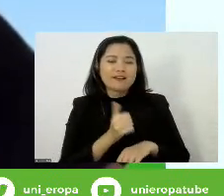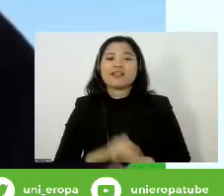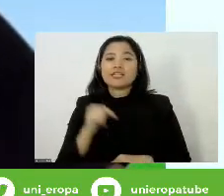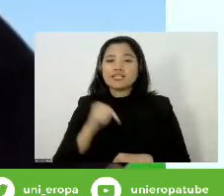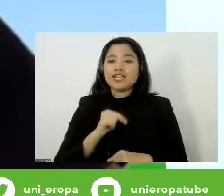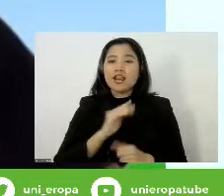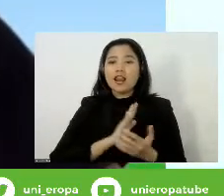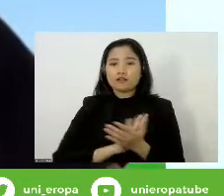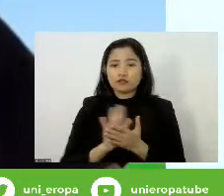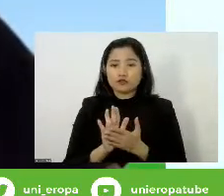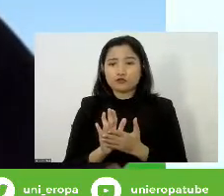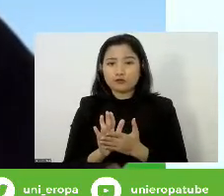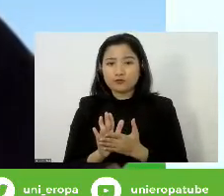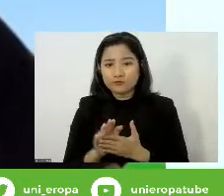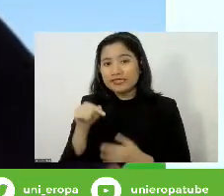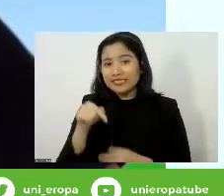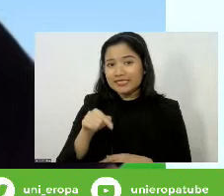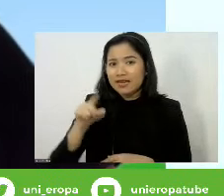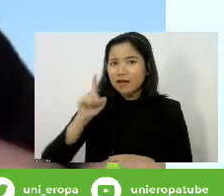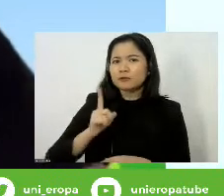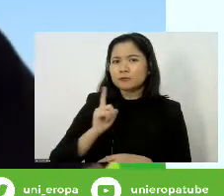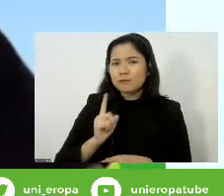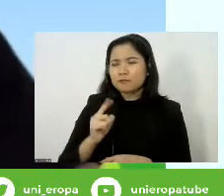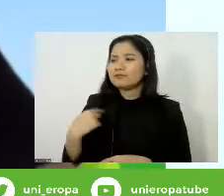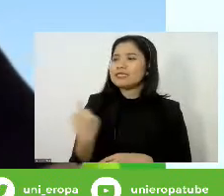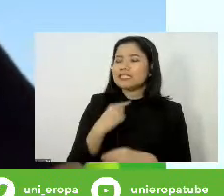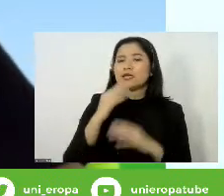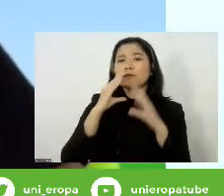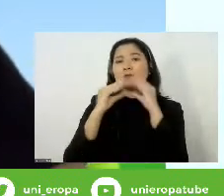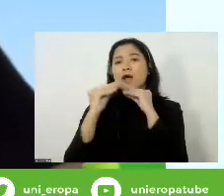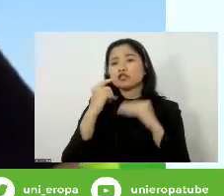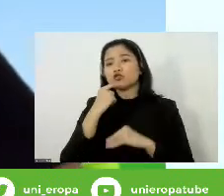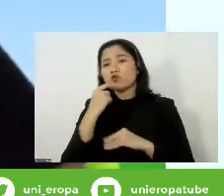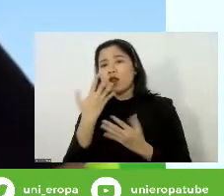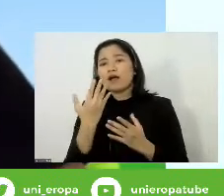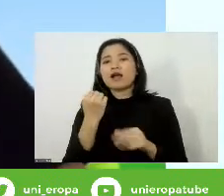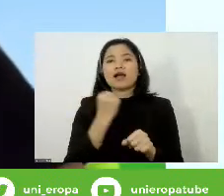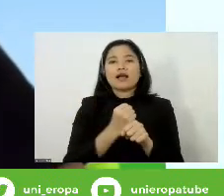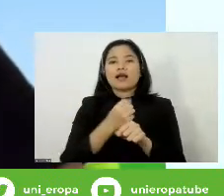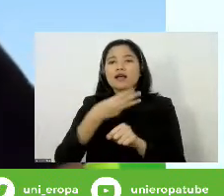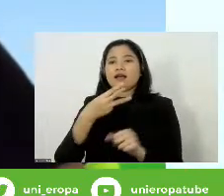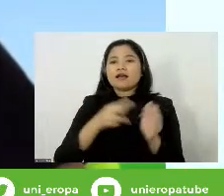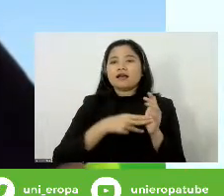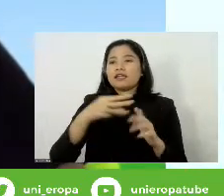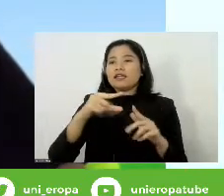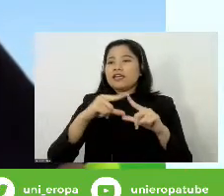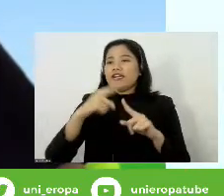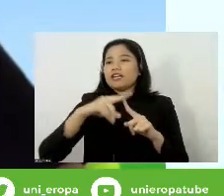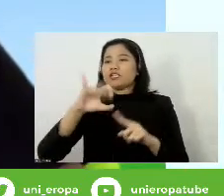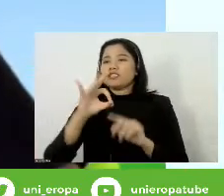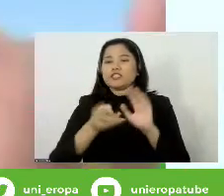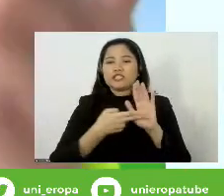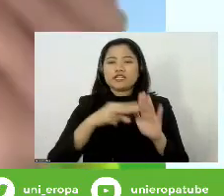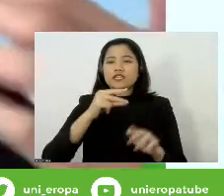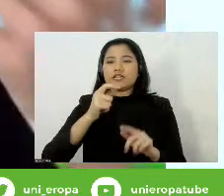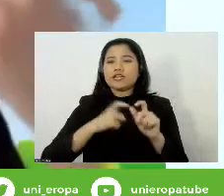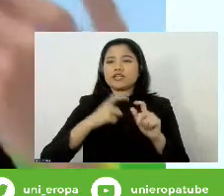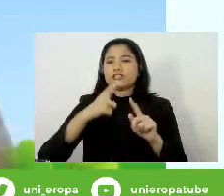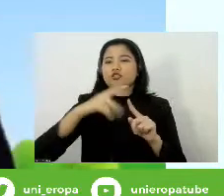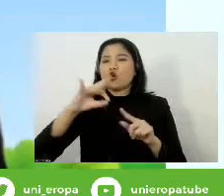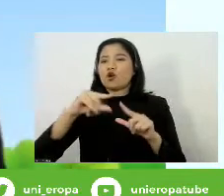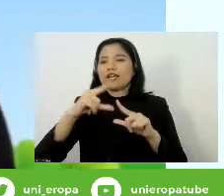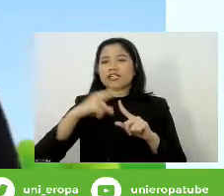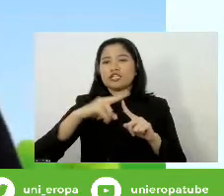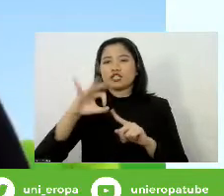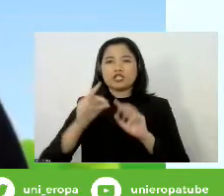nih Kenapa kira-kira sebenarnya kita ngebahas tentang Ajun restoration di sini kita memang tahu gitu ya kalau lingkungan